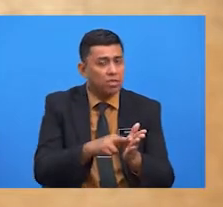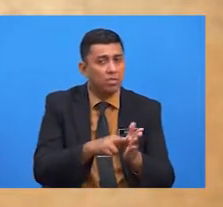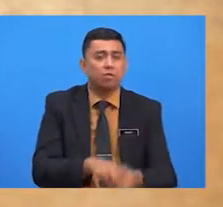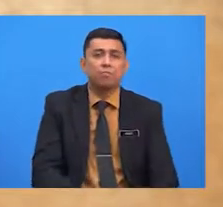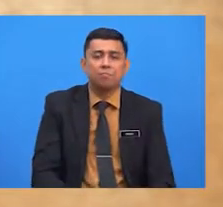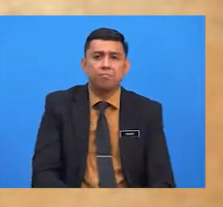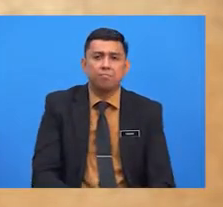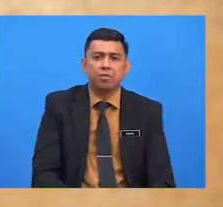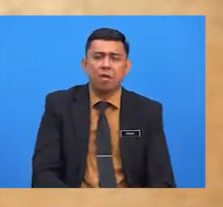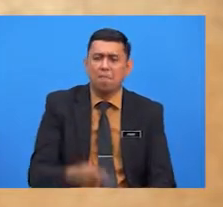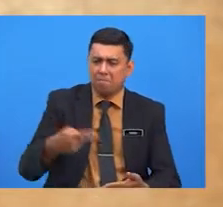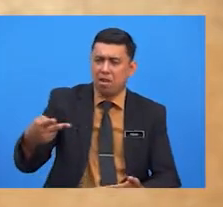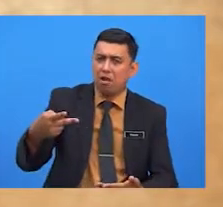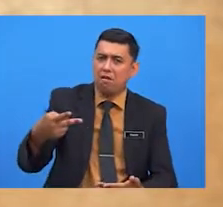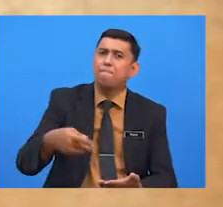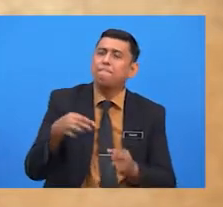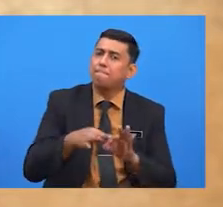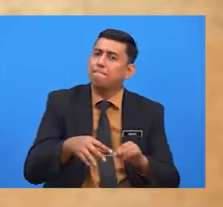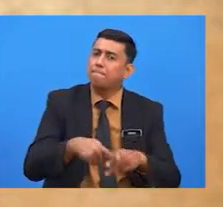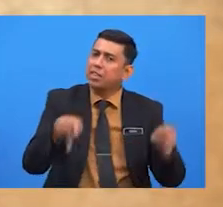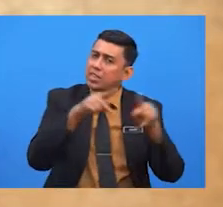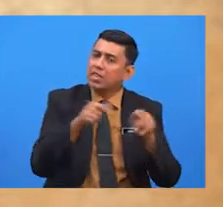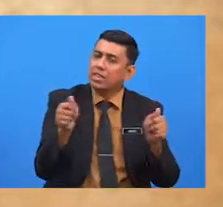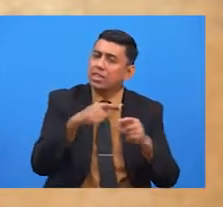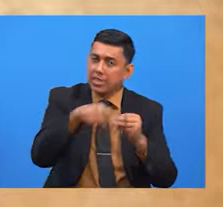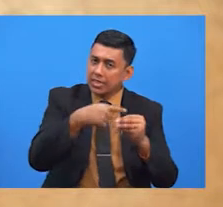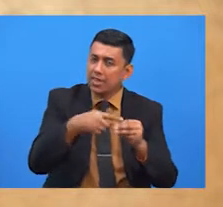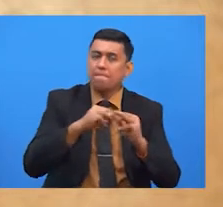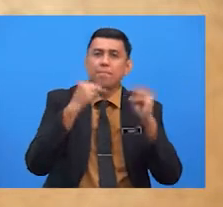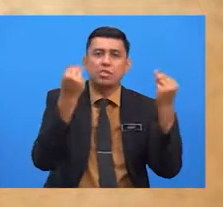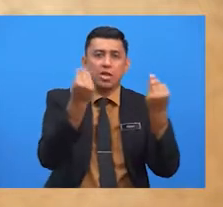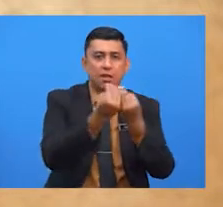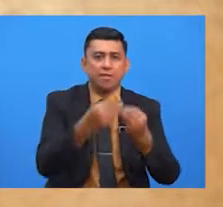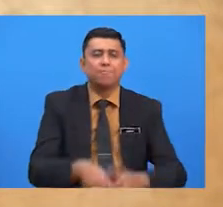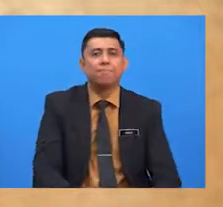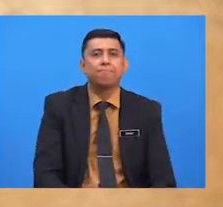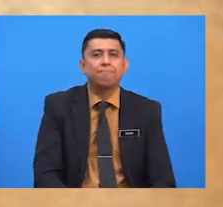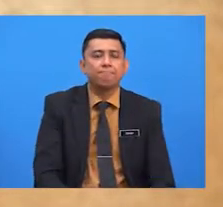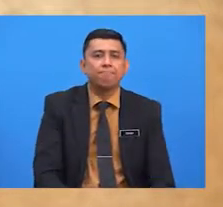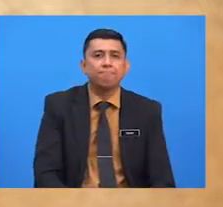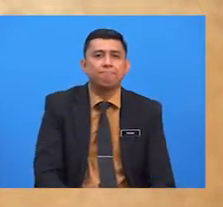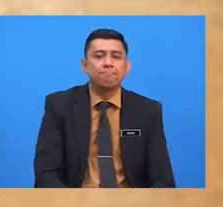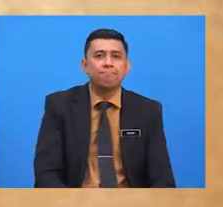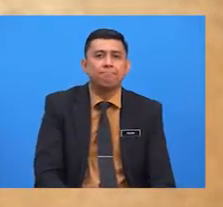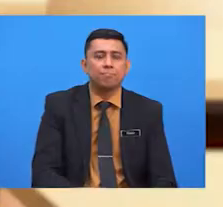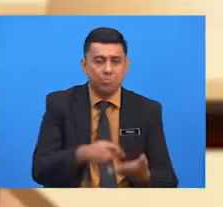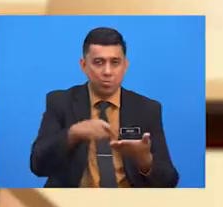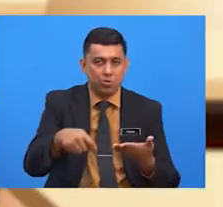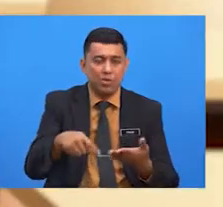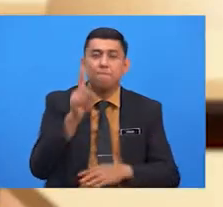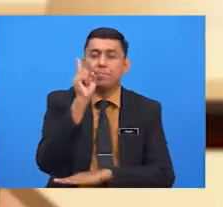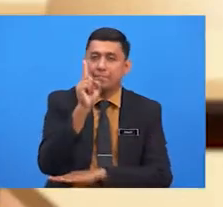mengenai perkara penting tentang masyarakat dan diri mereka. Tulisan